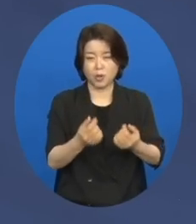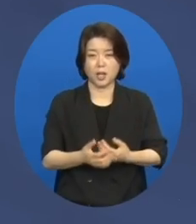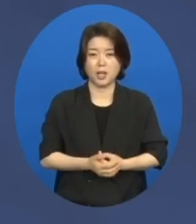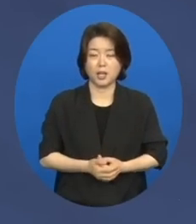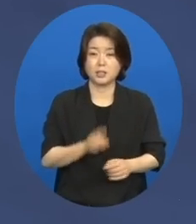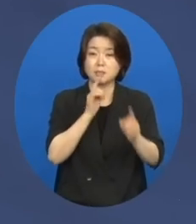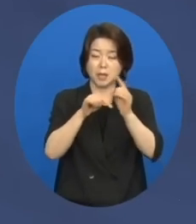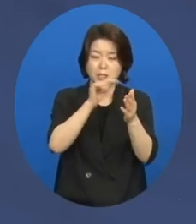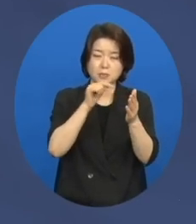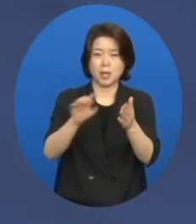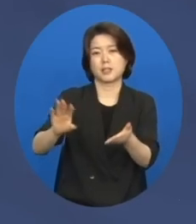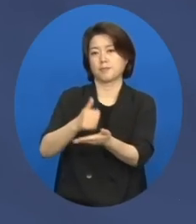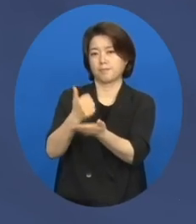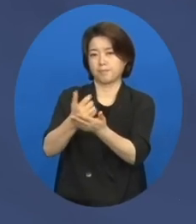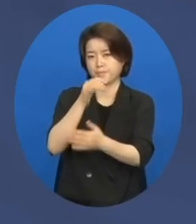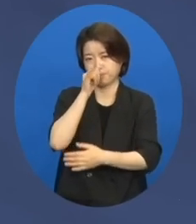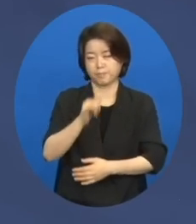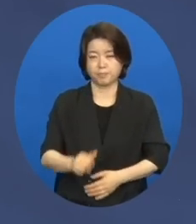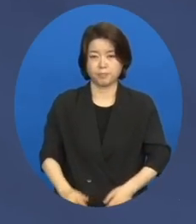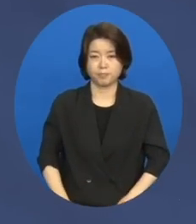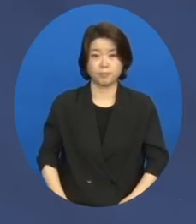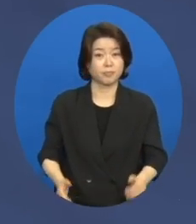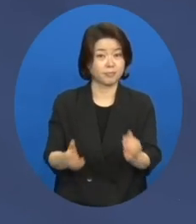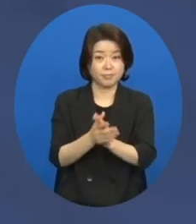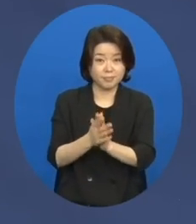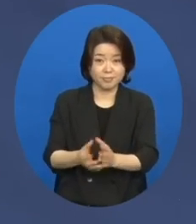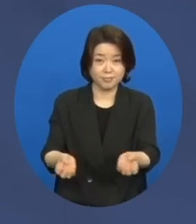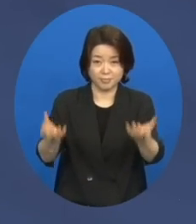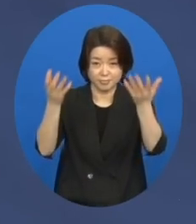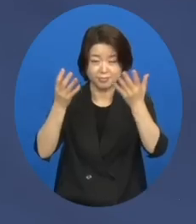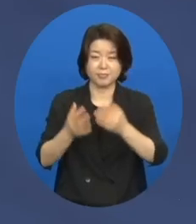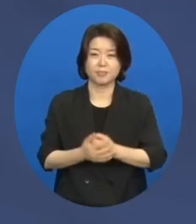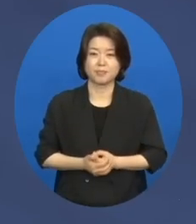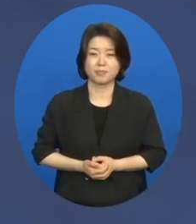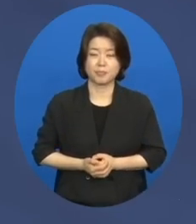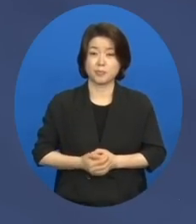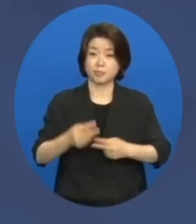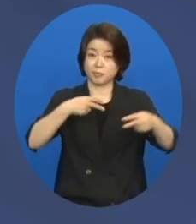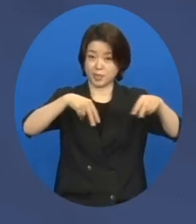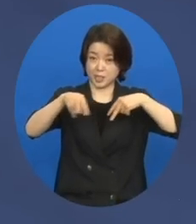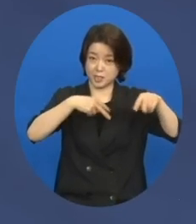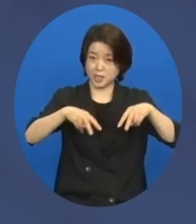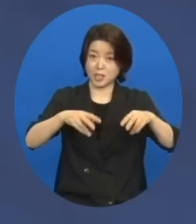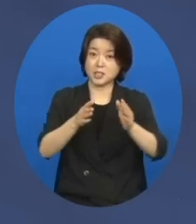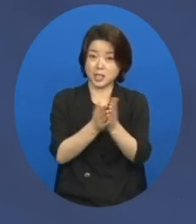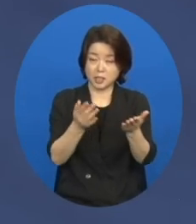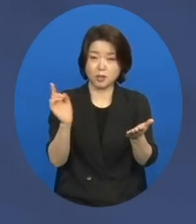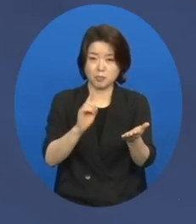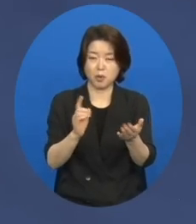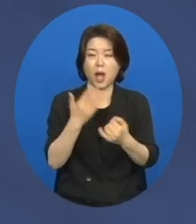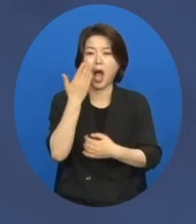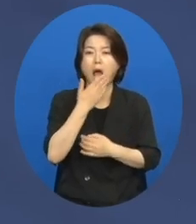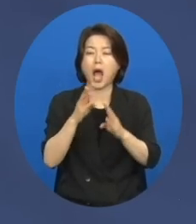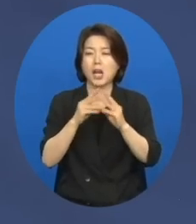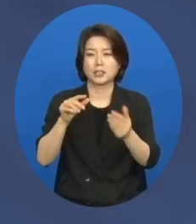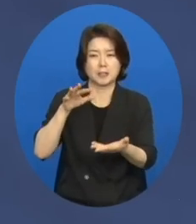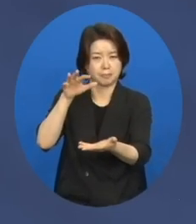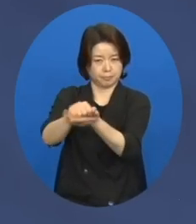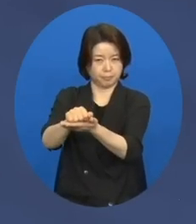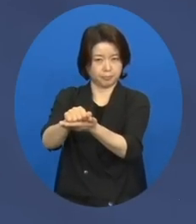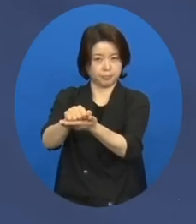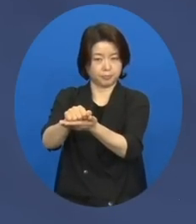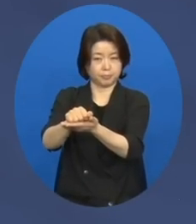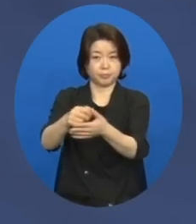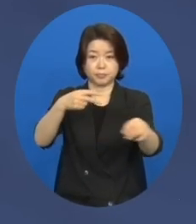그리스도가 있기 때문에. 할렐루야. 근데 사사기는 가나안 땅을 차지하고 사사기